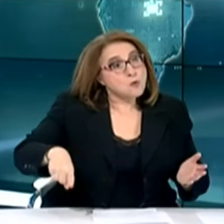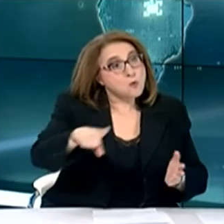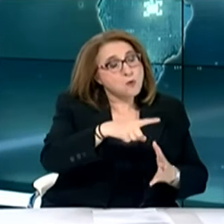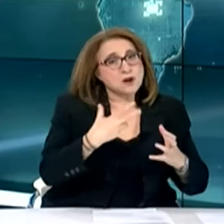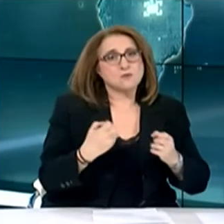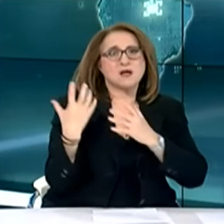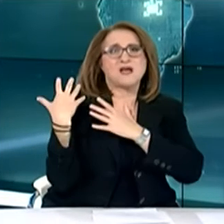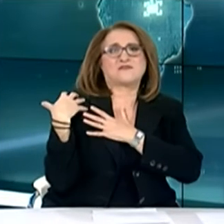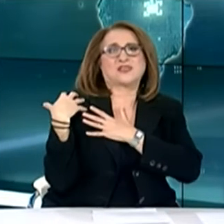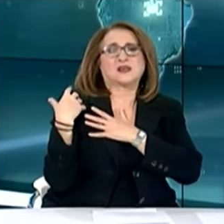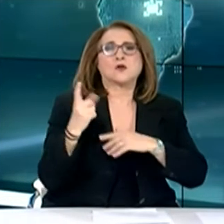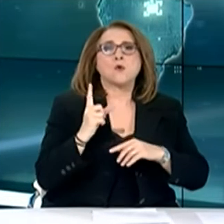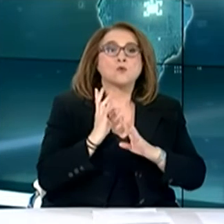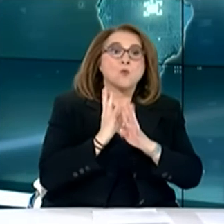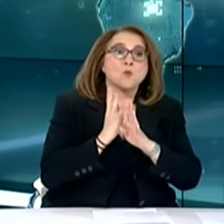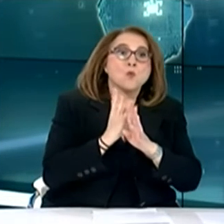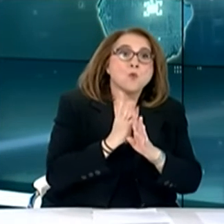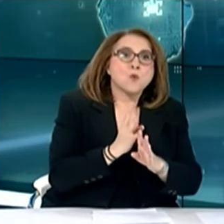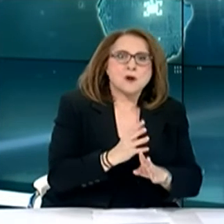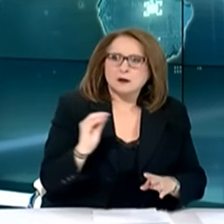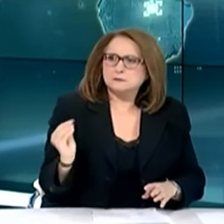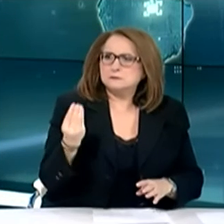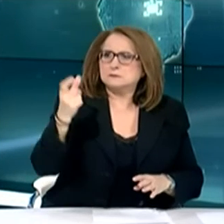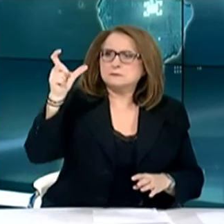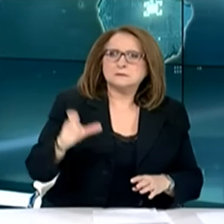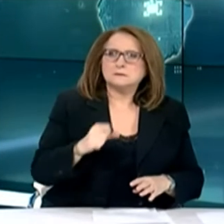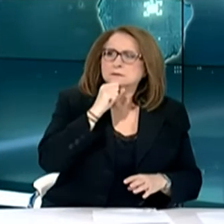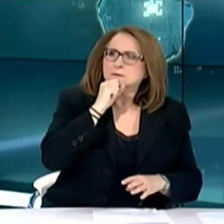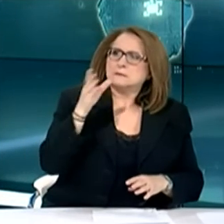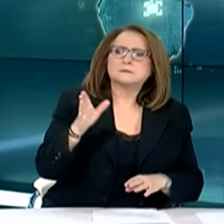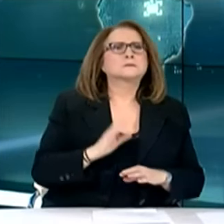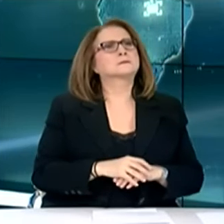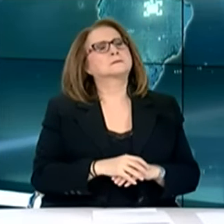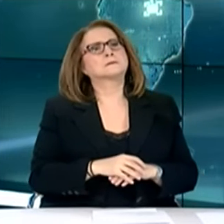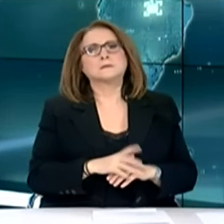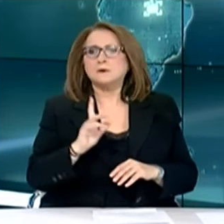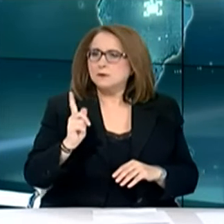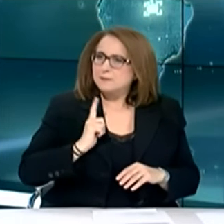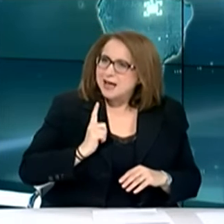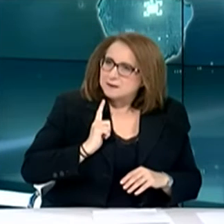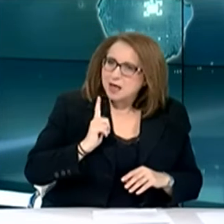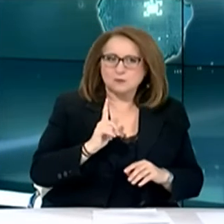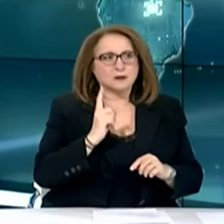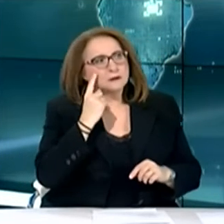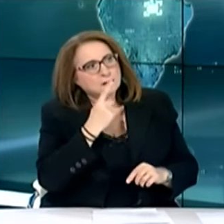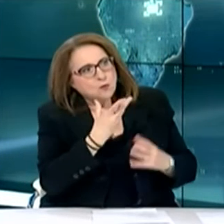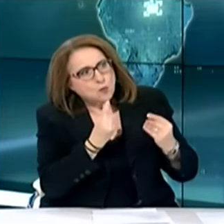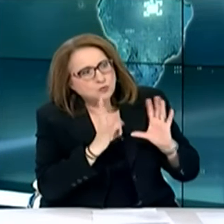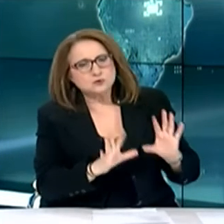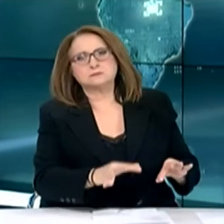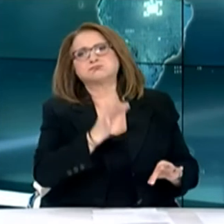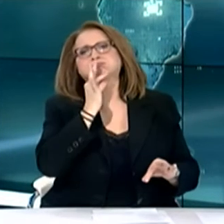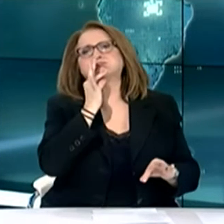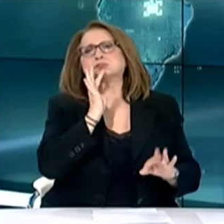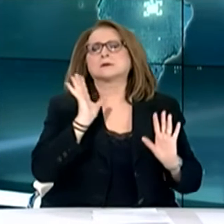Και ιδιαίτερα όταν έχει άτομα που ανοίγουν σε ευπαθείς ομάδες και περιμένουμε υπομονετικά να αραιώσει λίγο ουρά. Έχουμε όλη την ευθύνη. Δεν